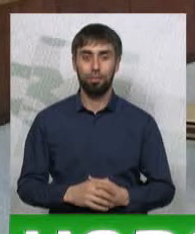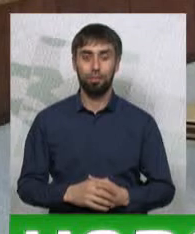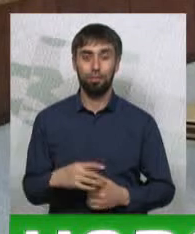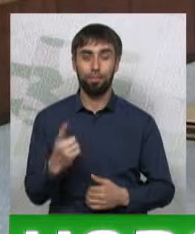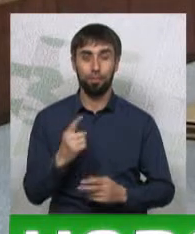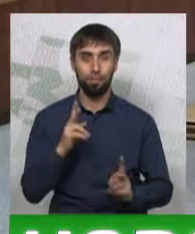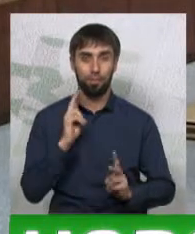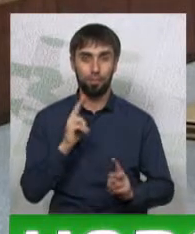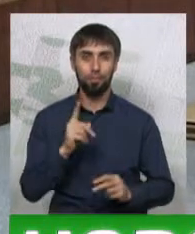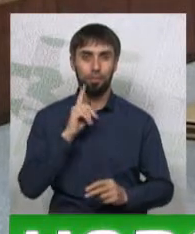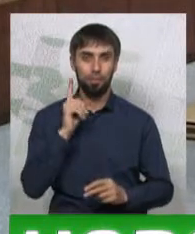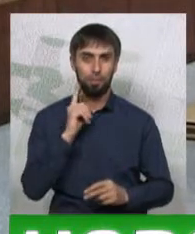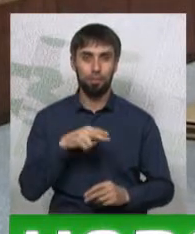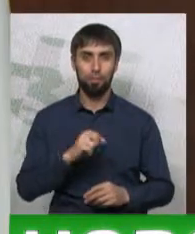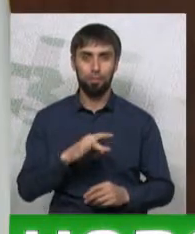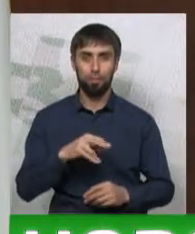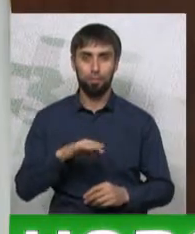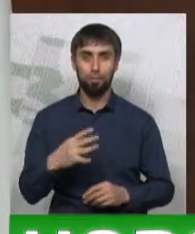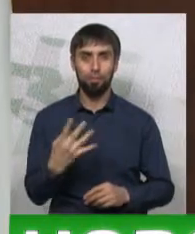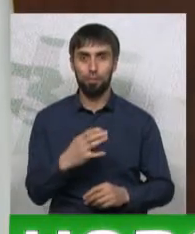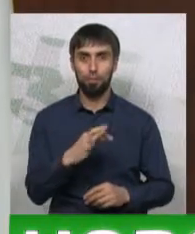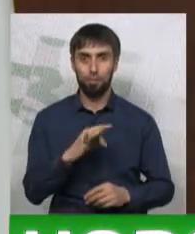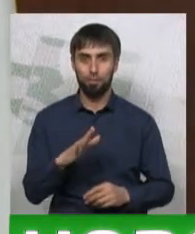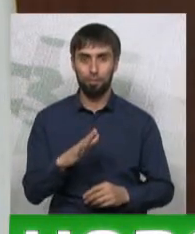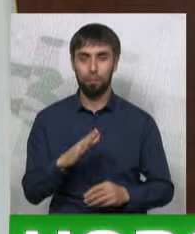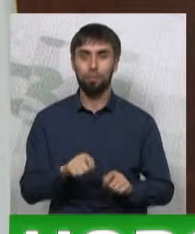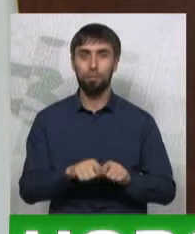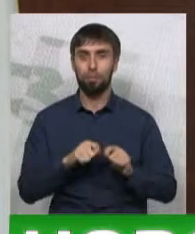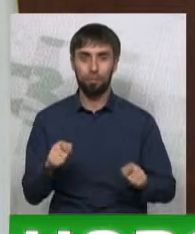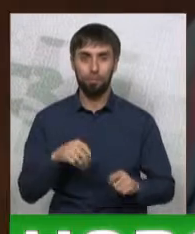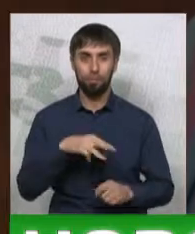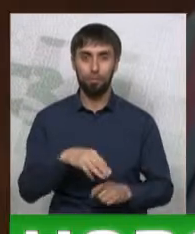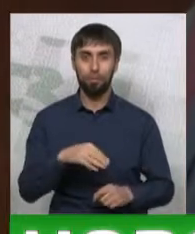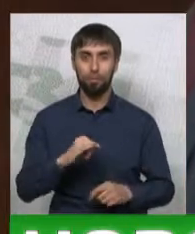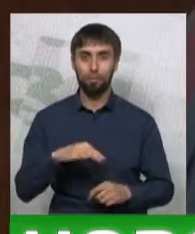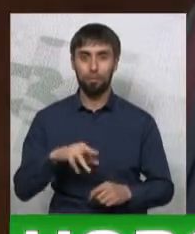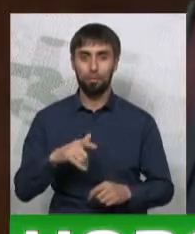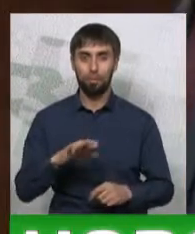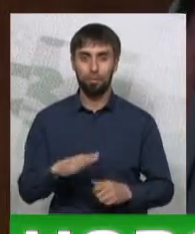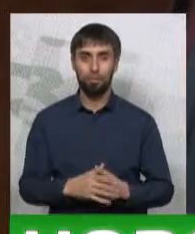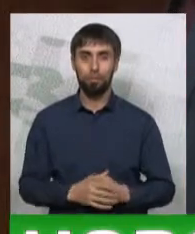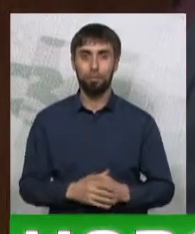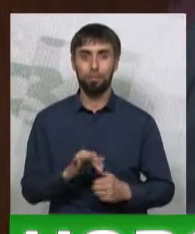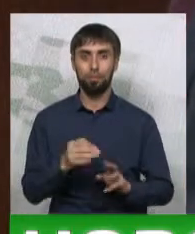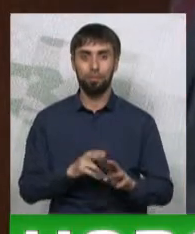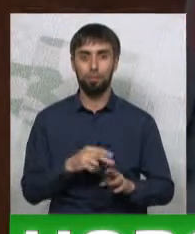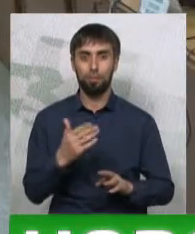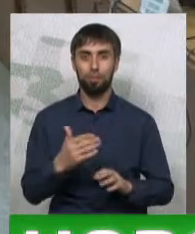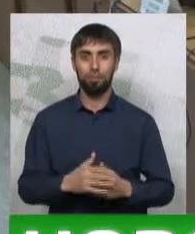Первое заседание молодежного парламента 4-го созыва открывает Магомед Тумгоев. Звучат государственные